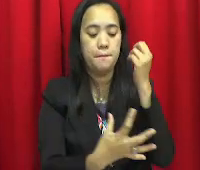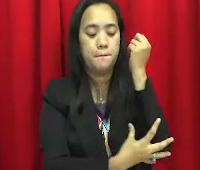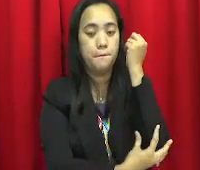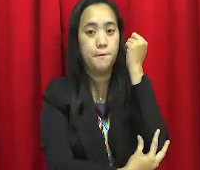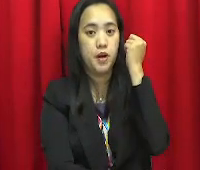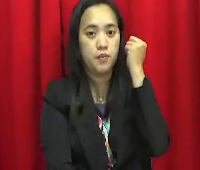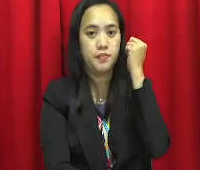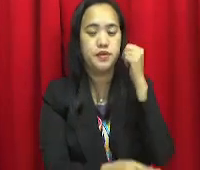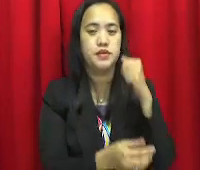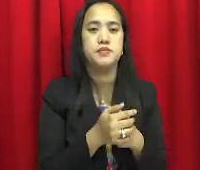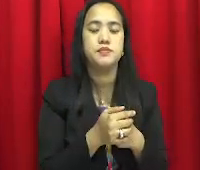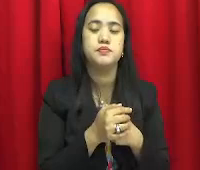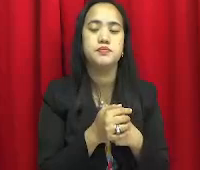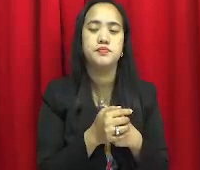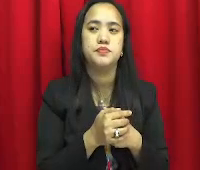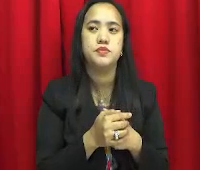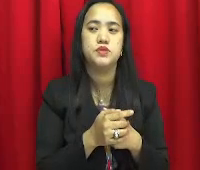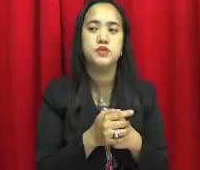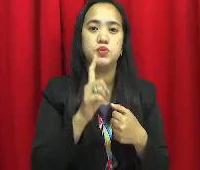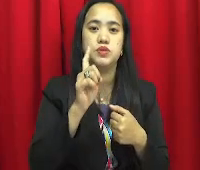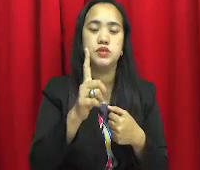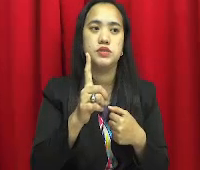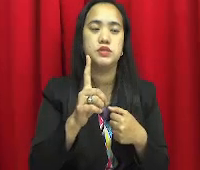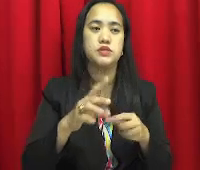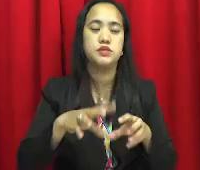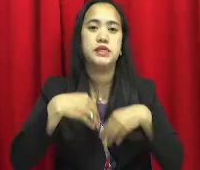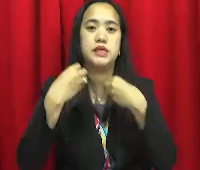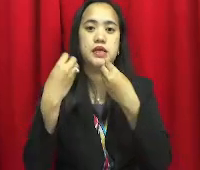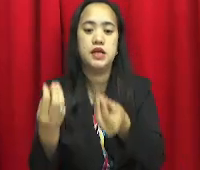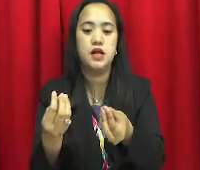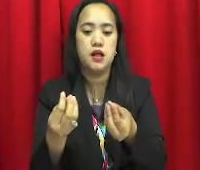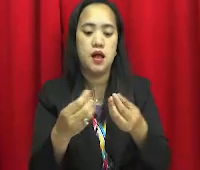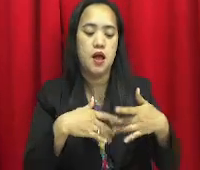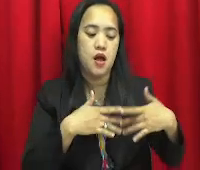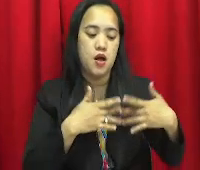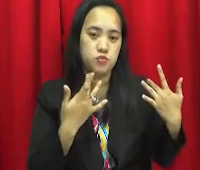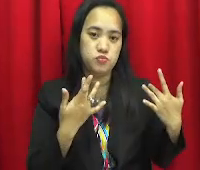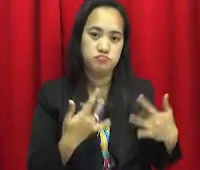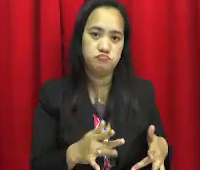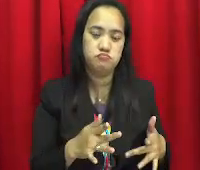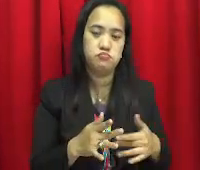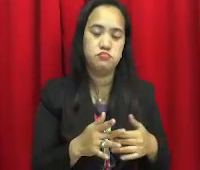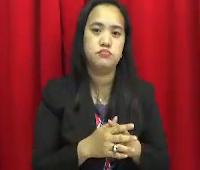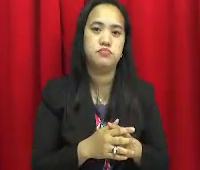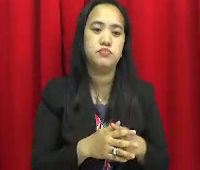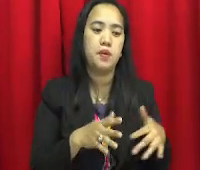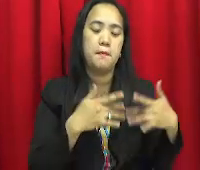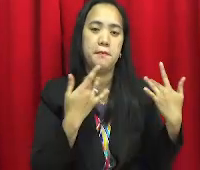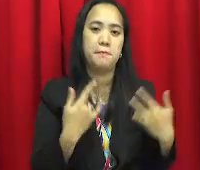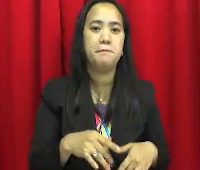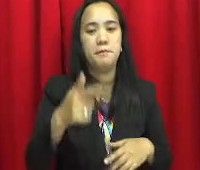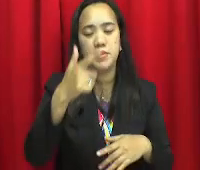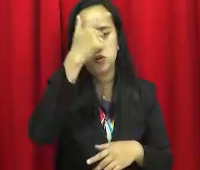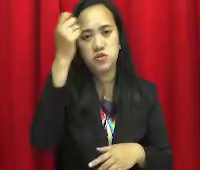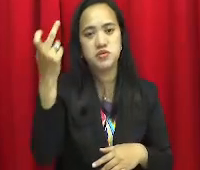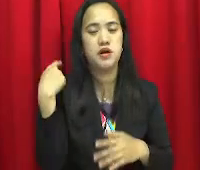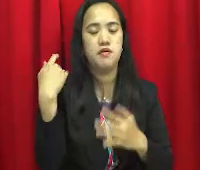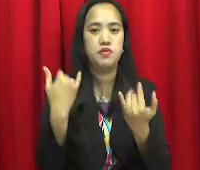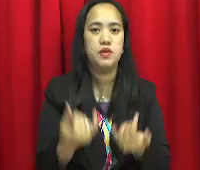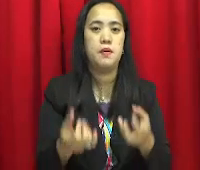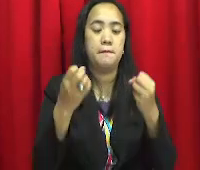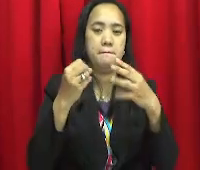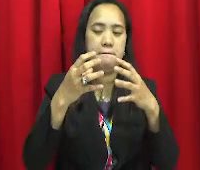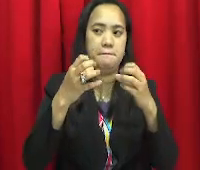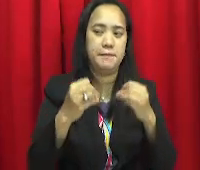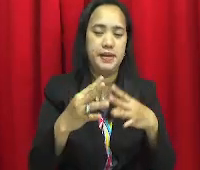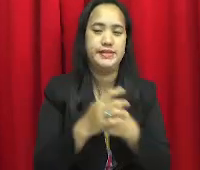from poverty at yung isa ay nagbigay out of prosperity or abundance. No? Kaya makikita po